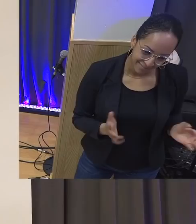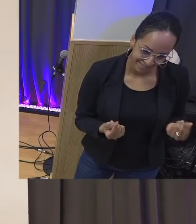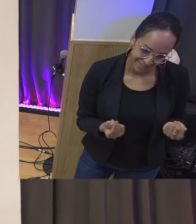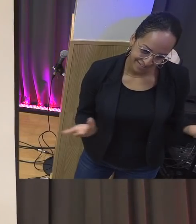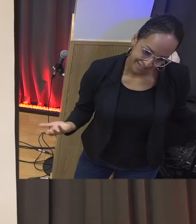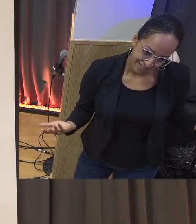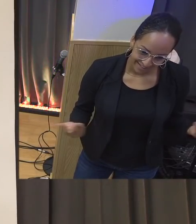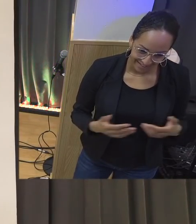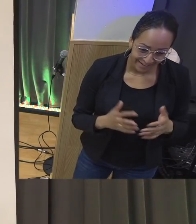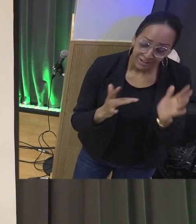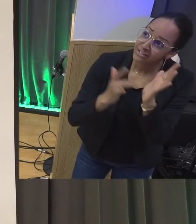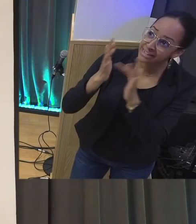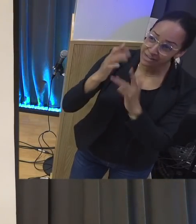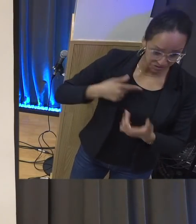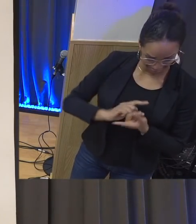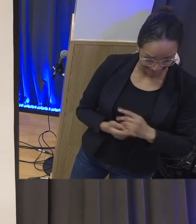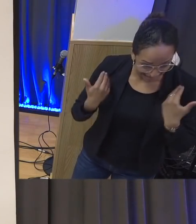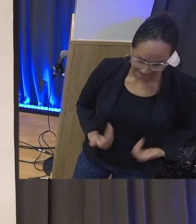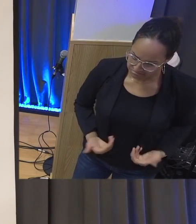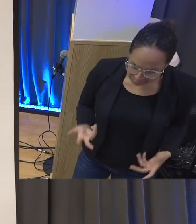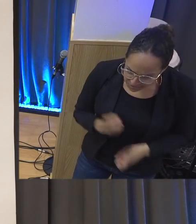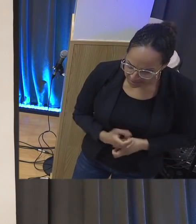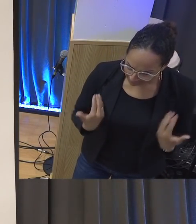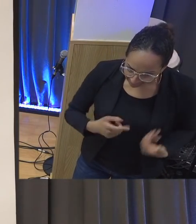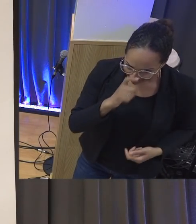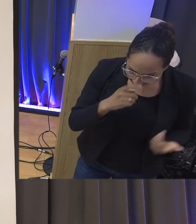impossible chez nous. Même Jésus, il ne peut pas nous transformer comme ça, il faut du temps.